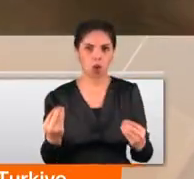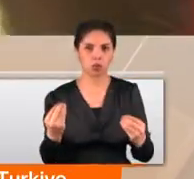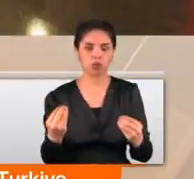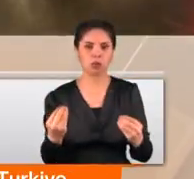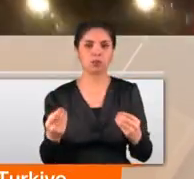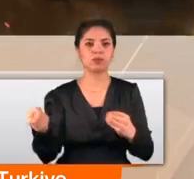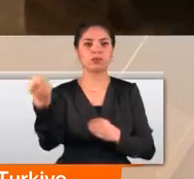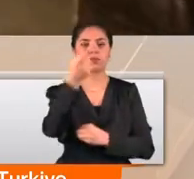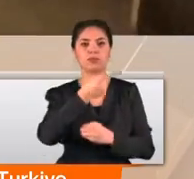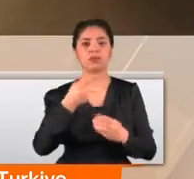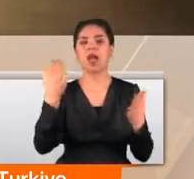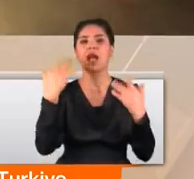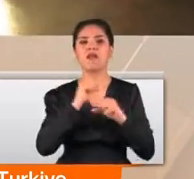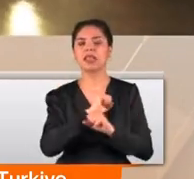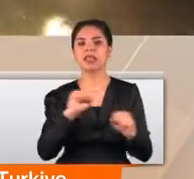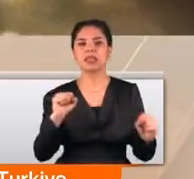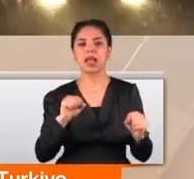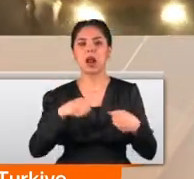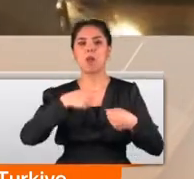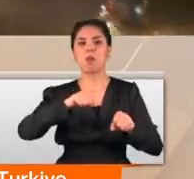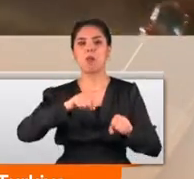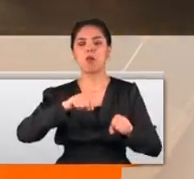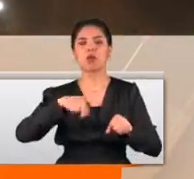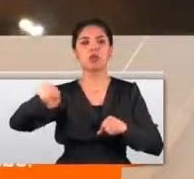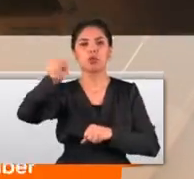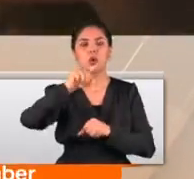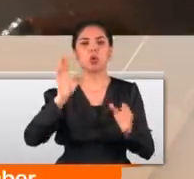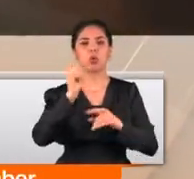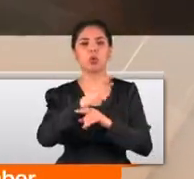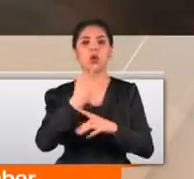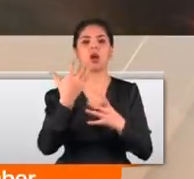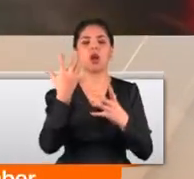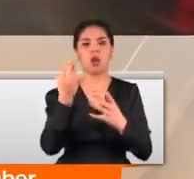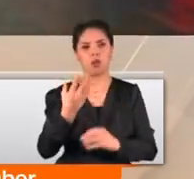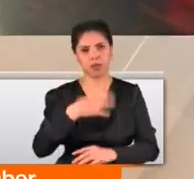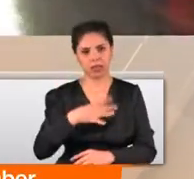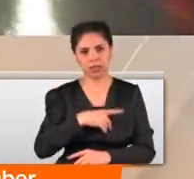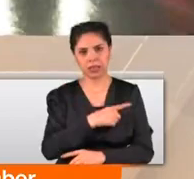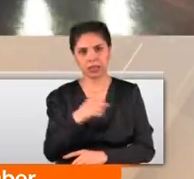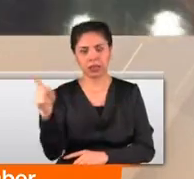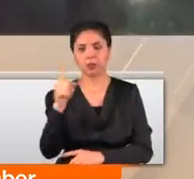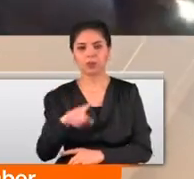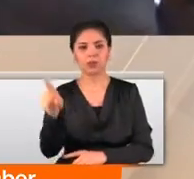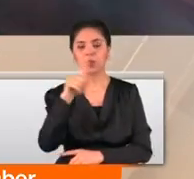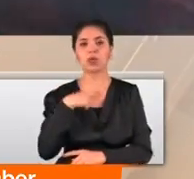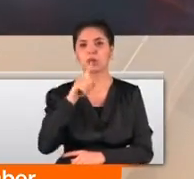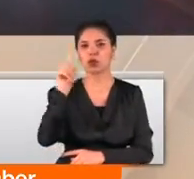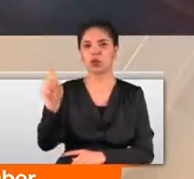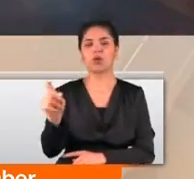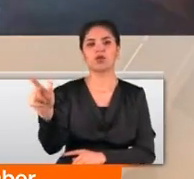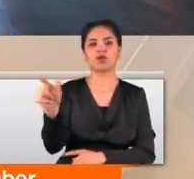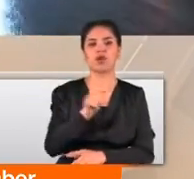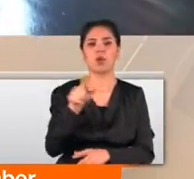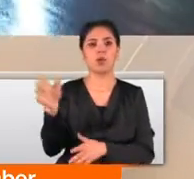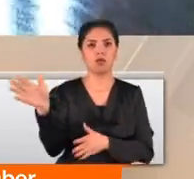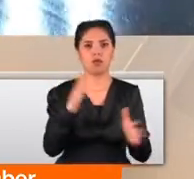Keza olumsuz hava koşullarından en çok etkilenen motokuryeler de bunun bu şekilde olmasını istiyorlardı zaten. Onlara mikrofon uzattığımızda da bu